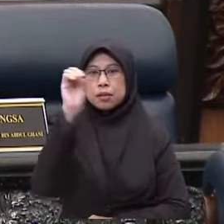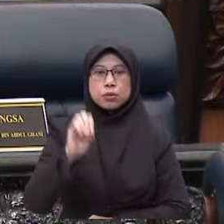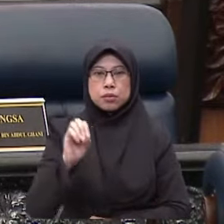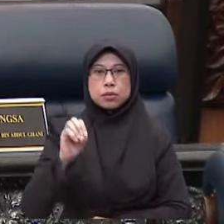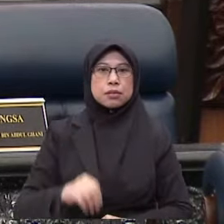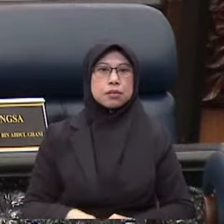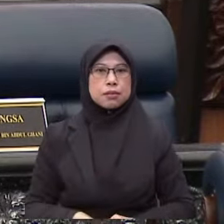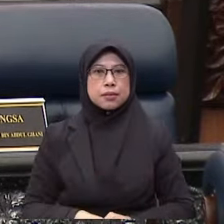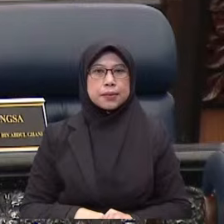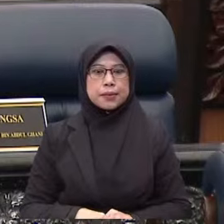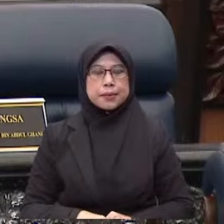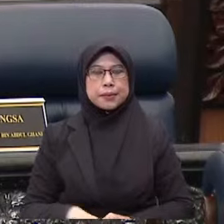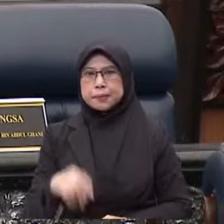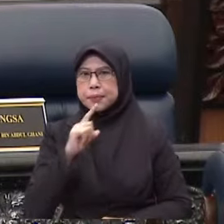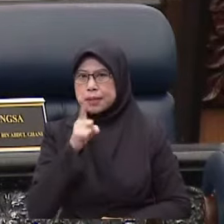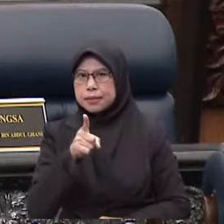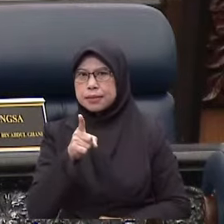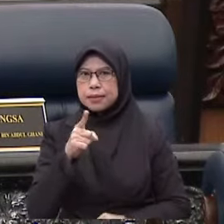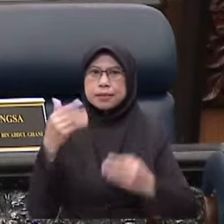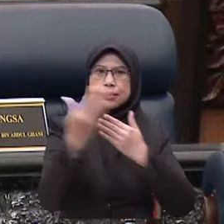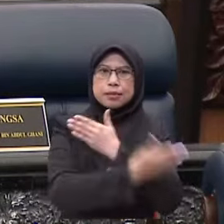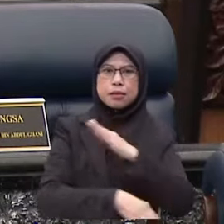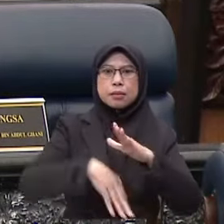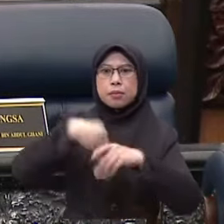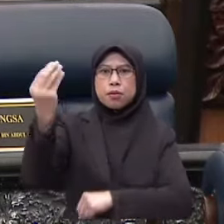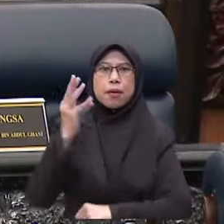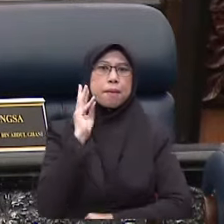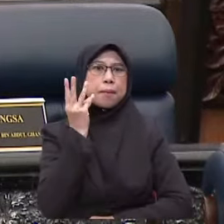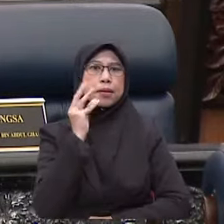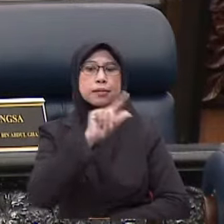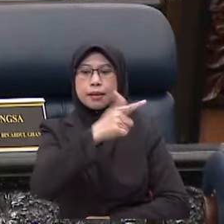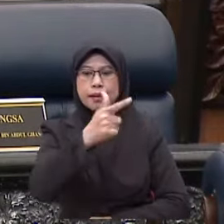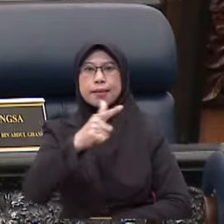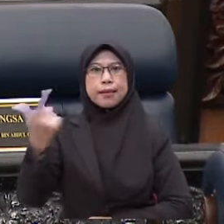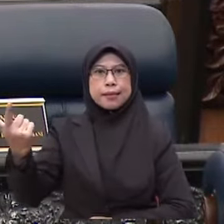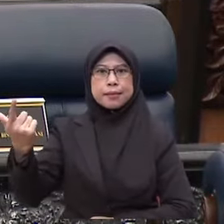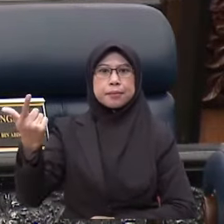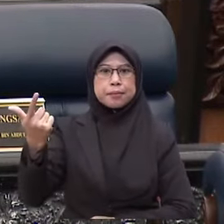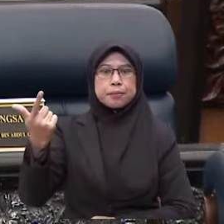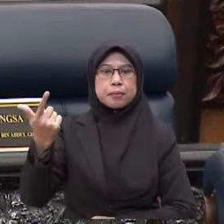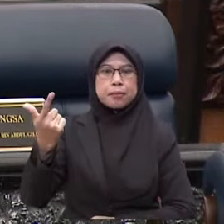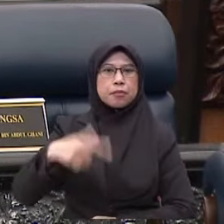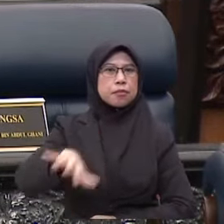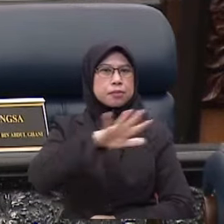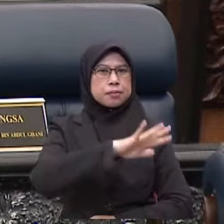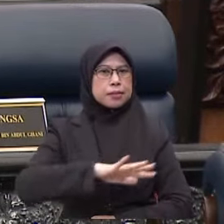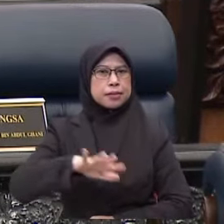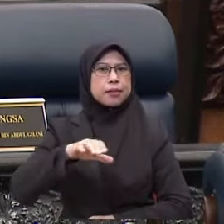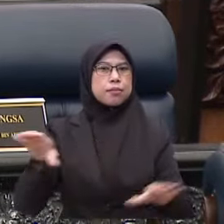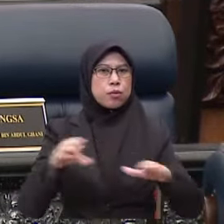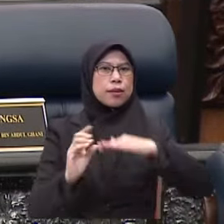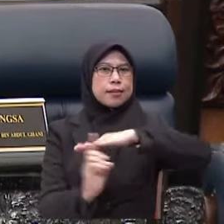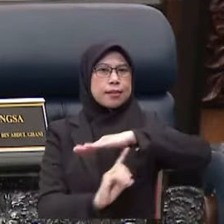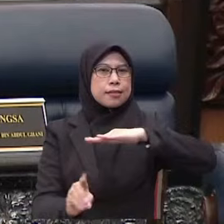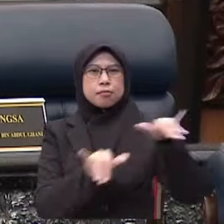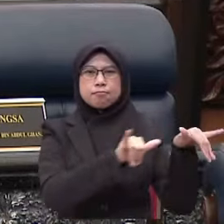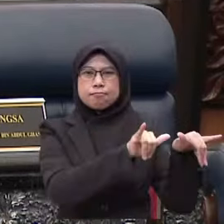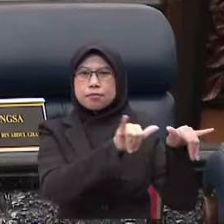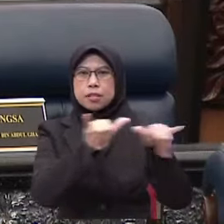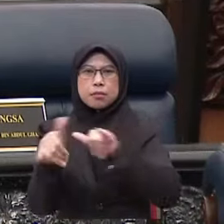38.7% sudah tentu negara-negara pengeluar beras yang lain juga dijangka akan melaksanakan dasar yang